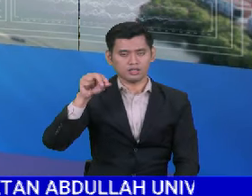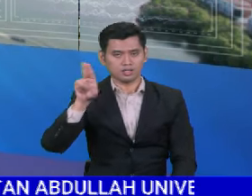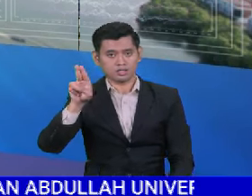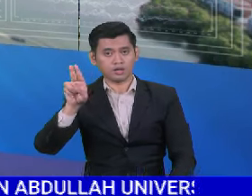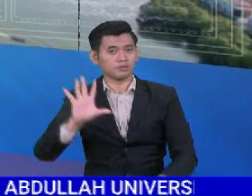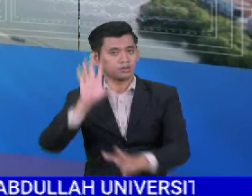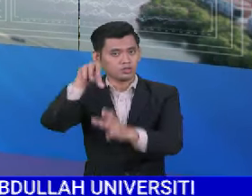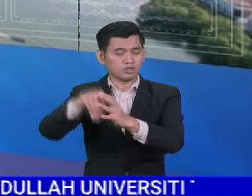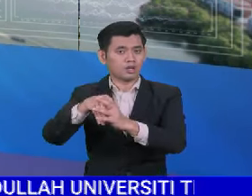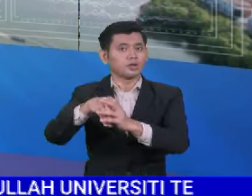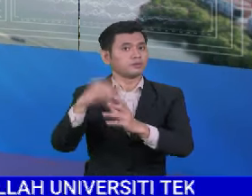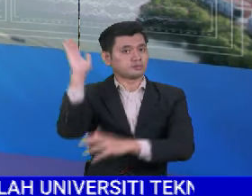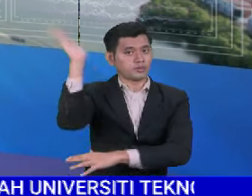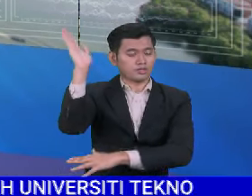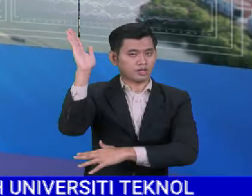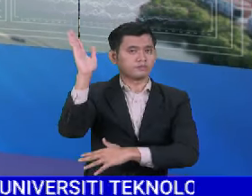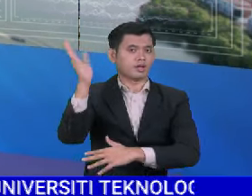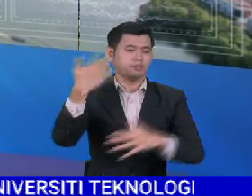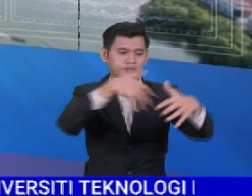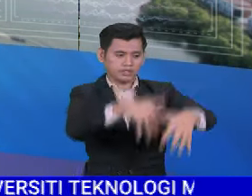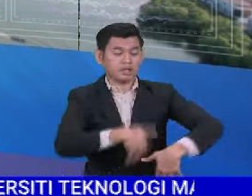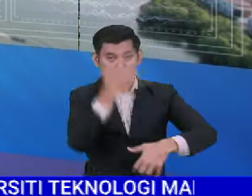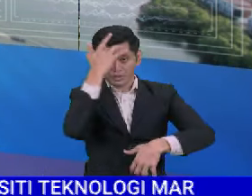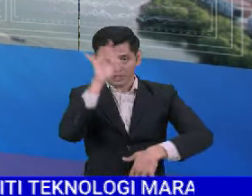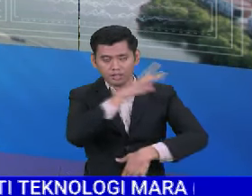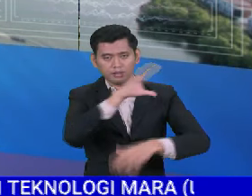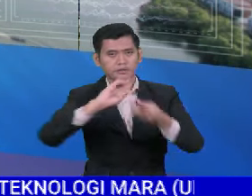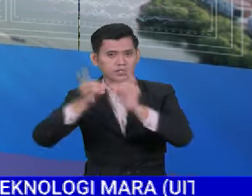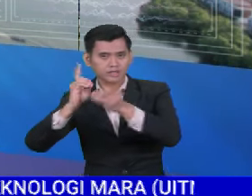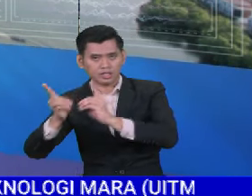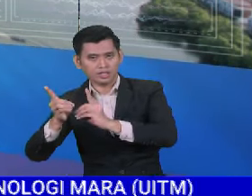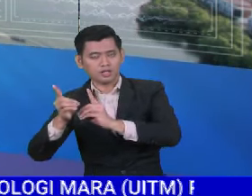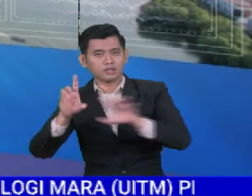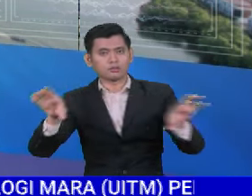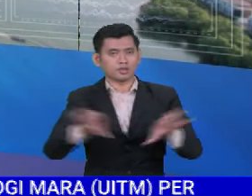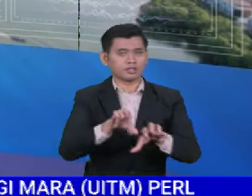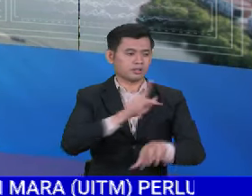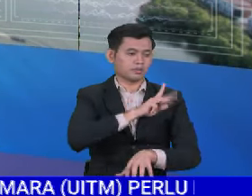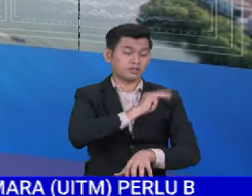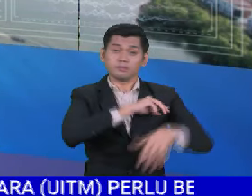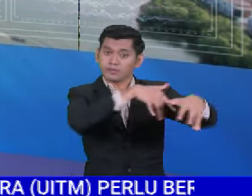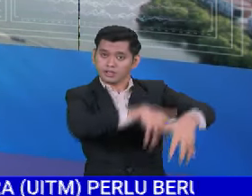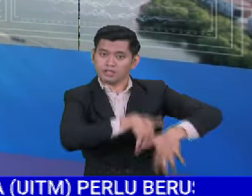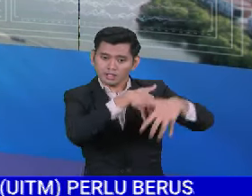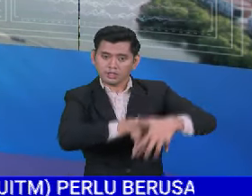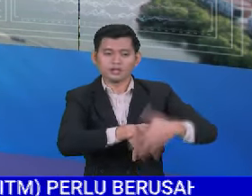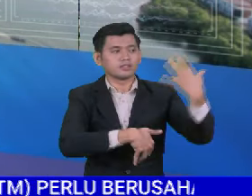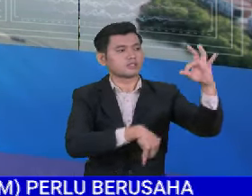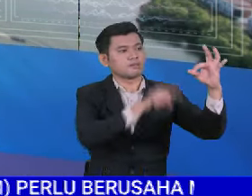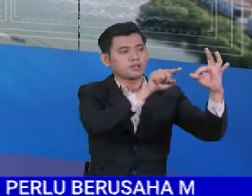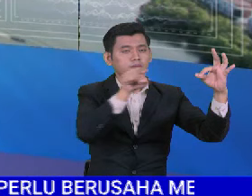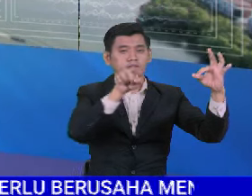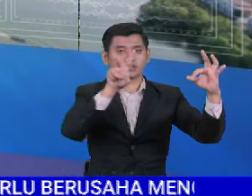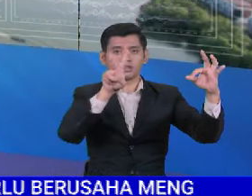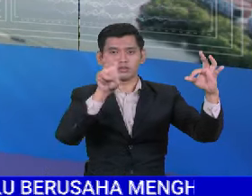seminar pertanyaan pintar dan pendidikan anjuran Kementerian Pertanian dan perikanan di daerah berkenaan pada 19